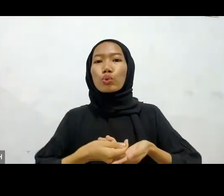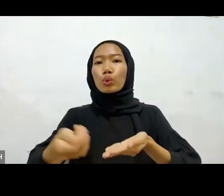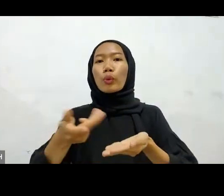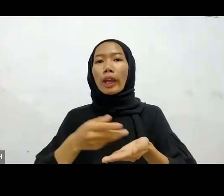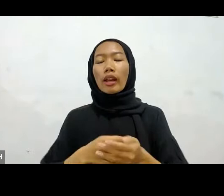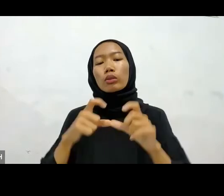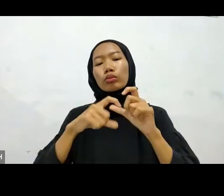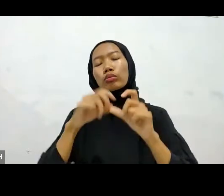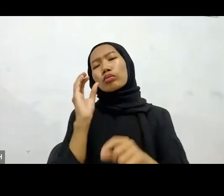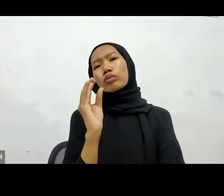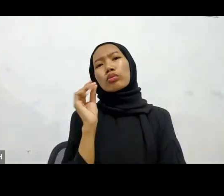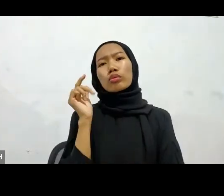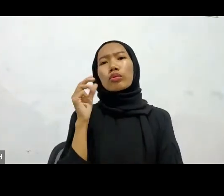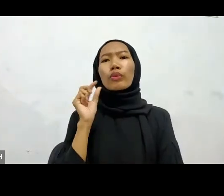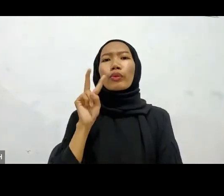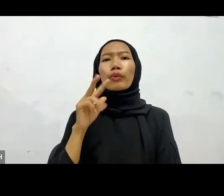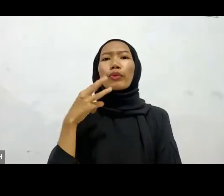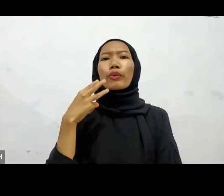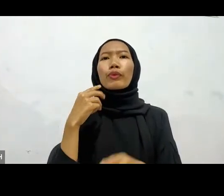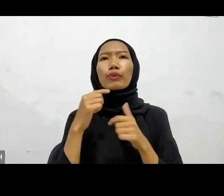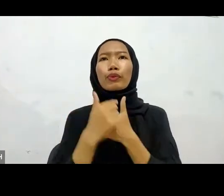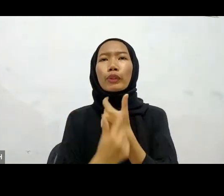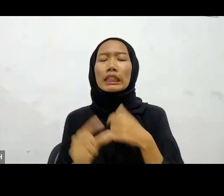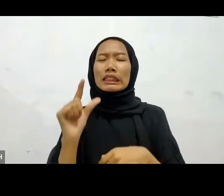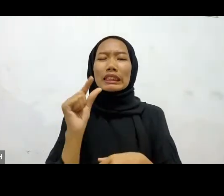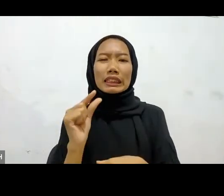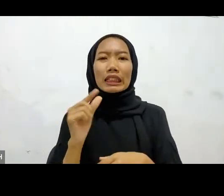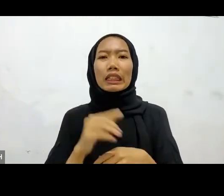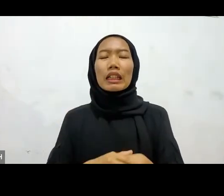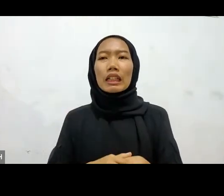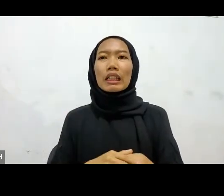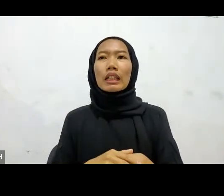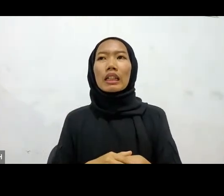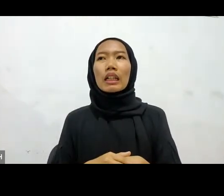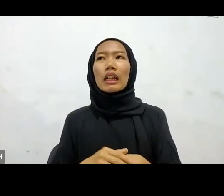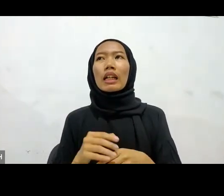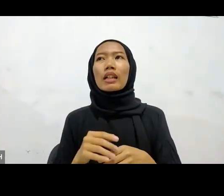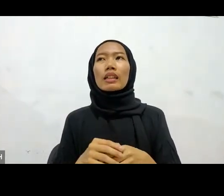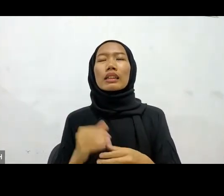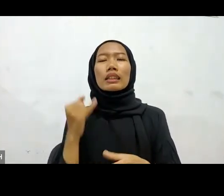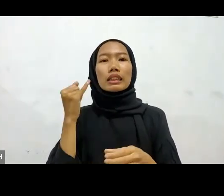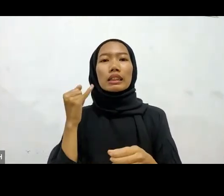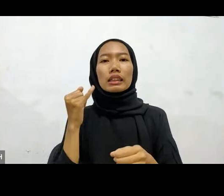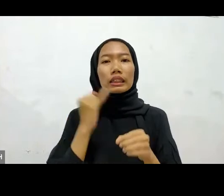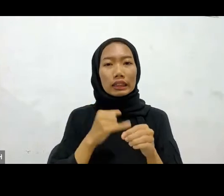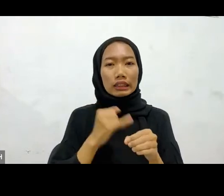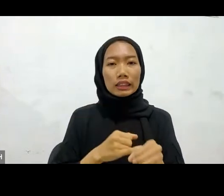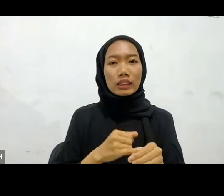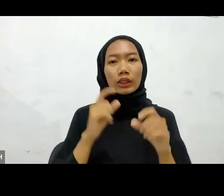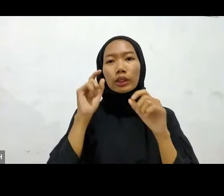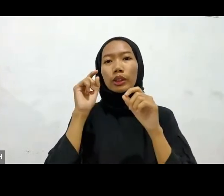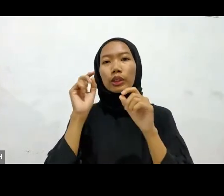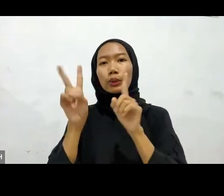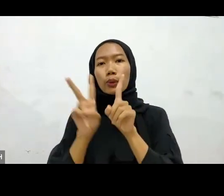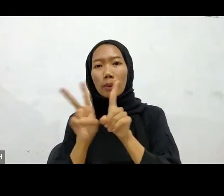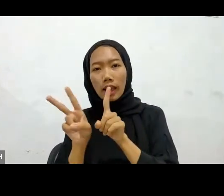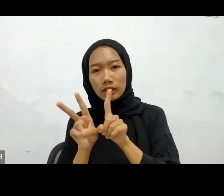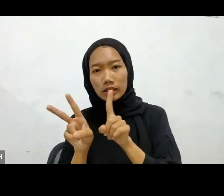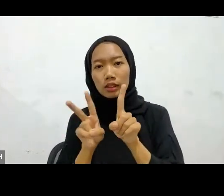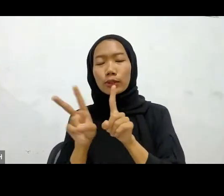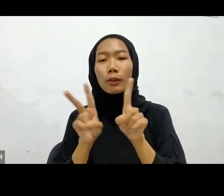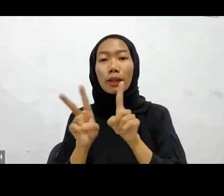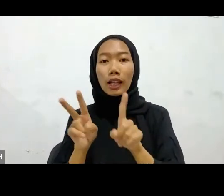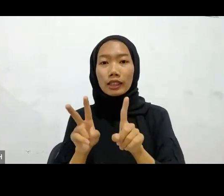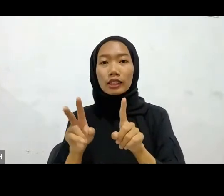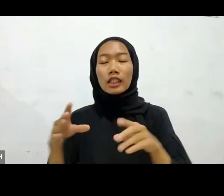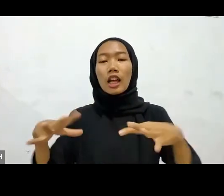melakukan semacam studi kecil, memuat 13 provinsi di dalamnya, dan ini saya akan share sebentar lagi. Tapi